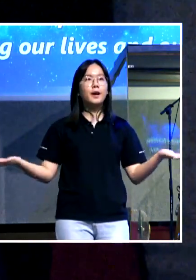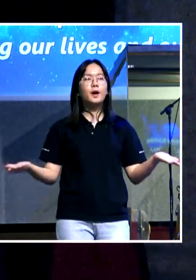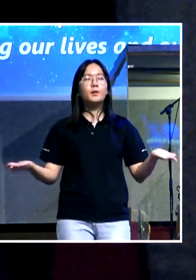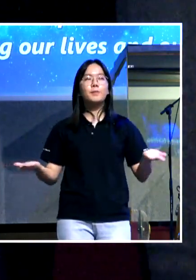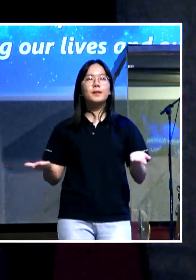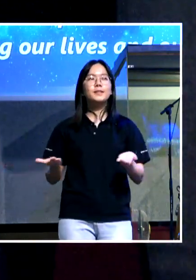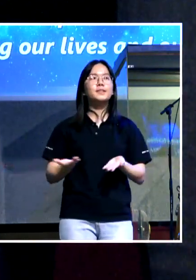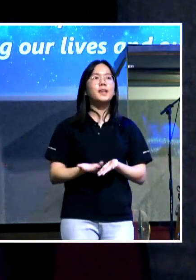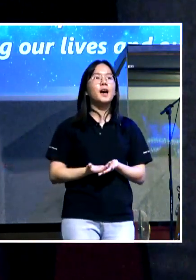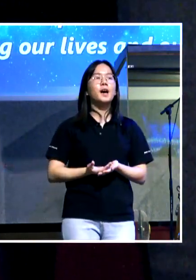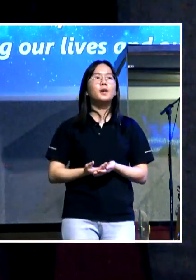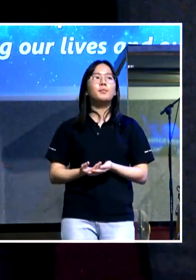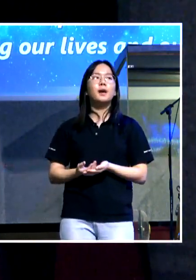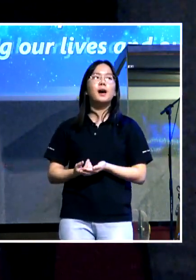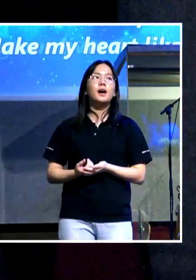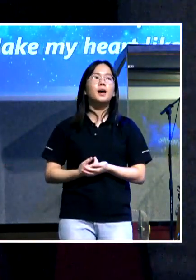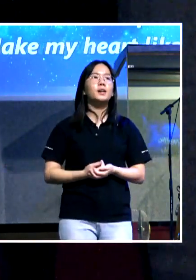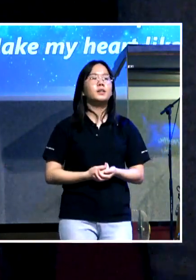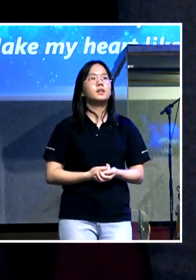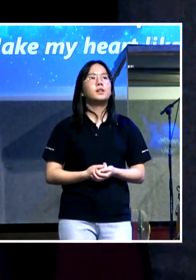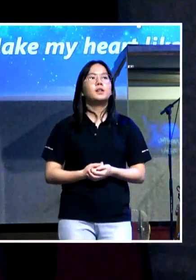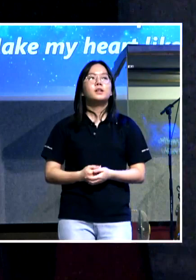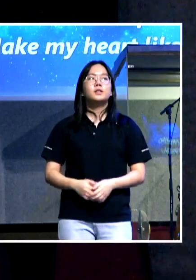kita bersama.